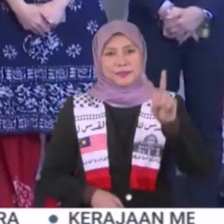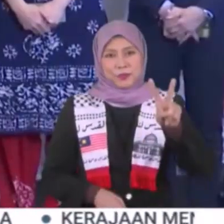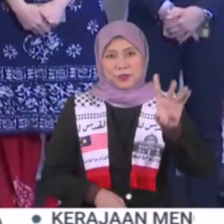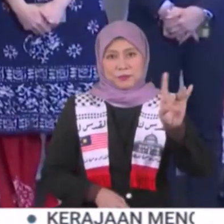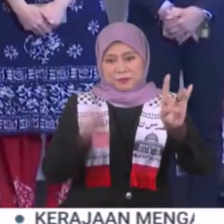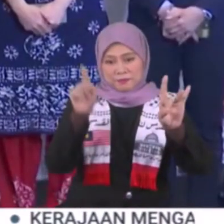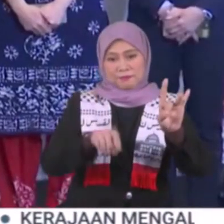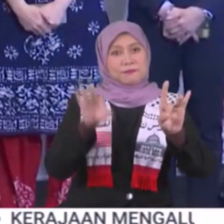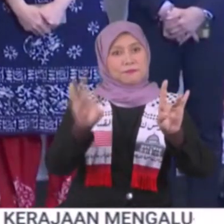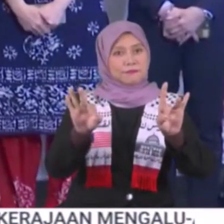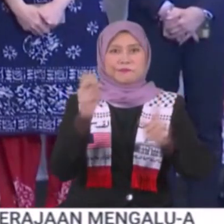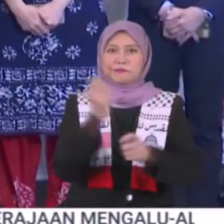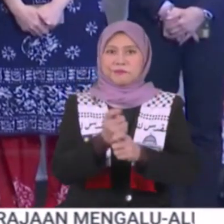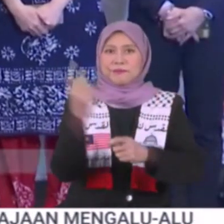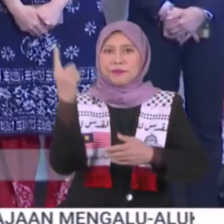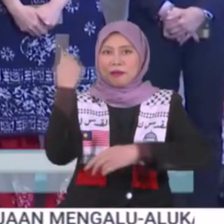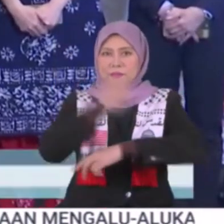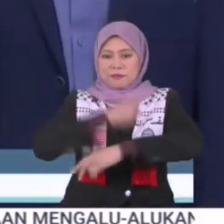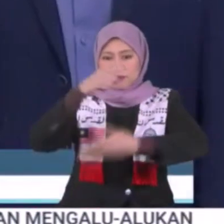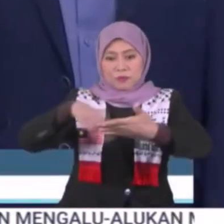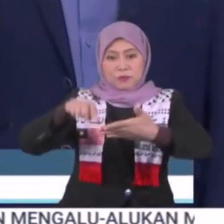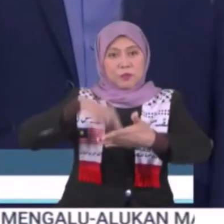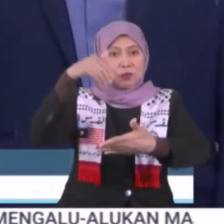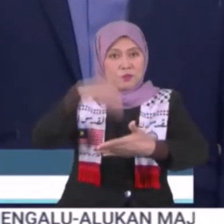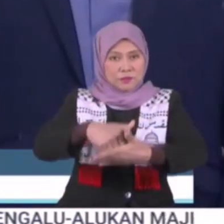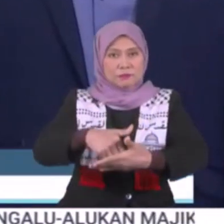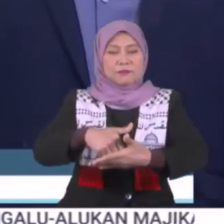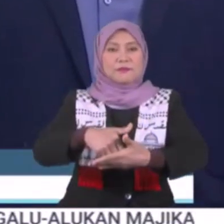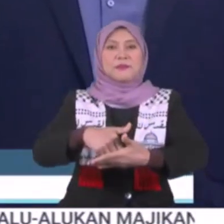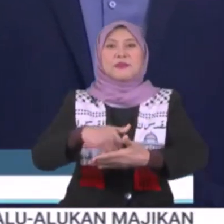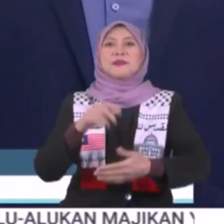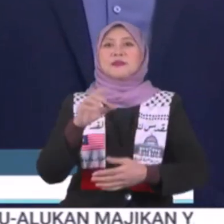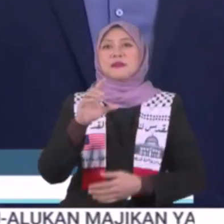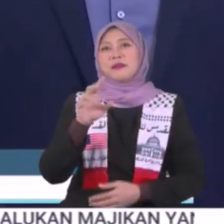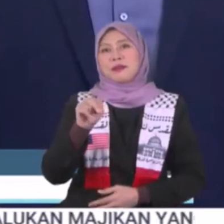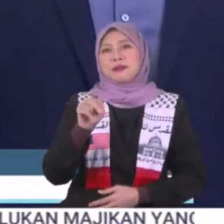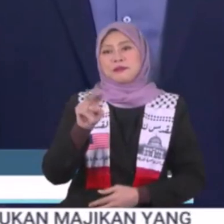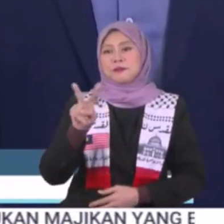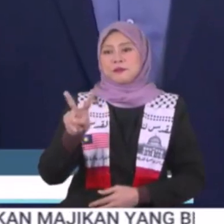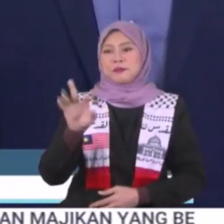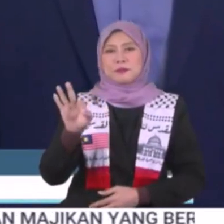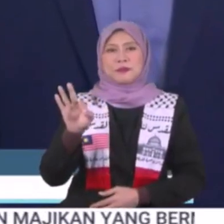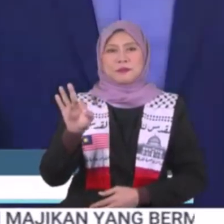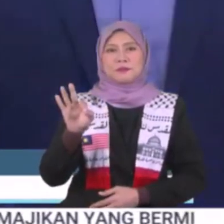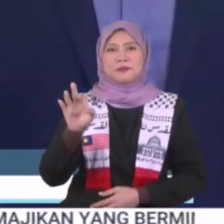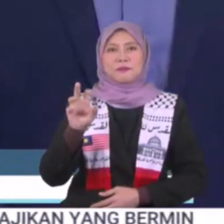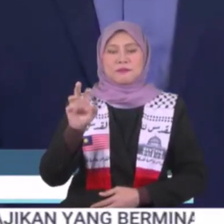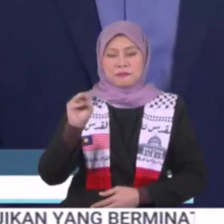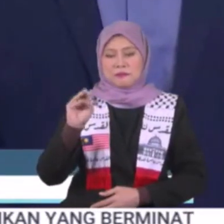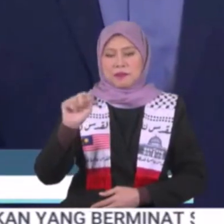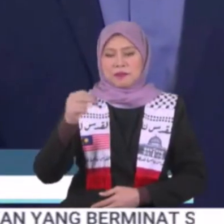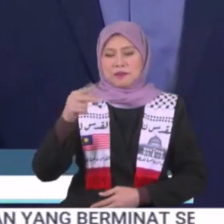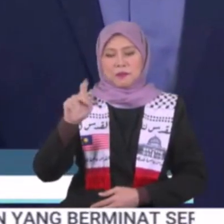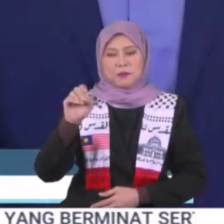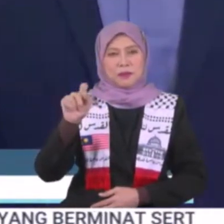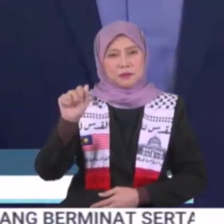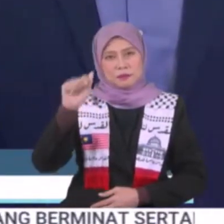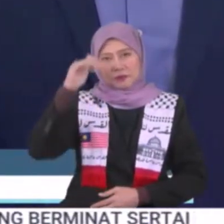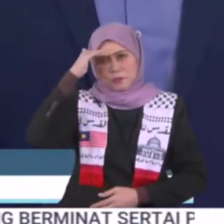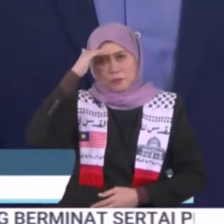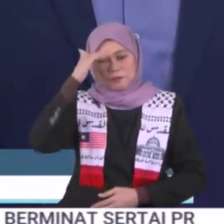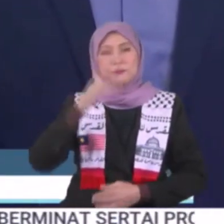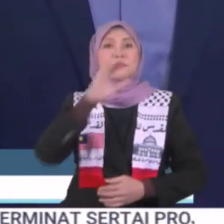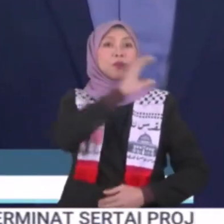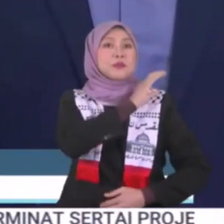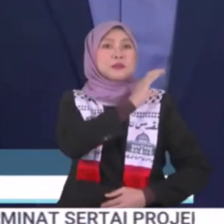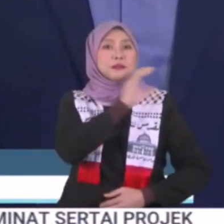28 September ditetapkan Hari Pengundian bagi Pilihan Raya Kecil Dewan Negeri N29 Mahkota Johor. Pengerusi SPR Datuk